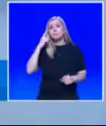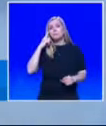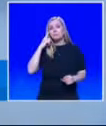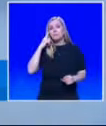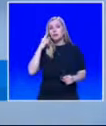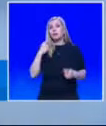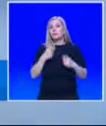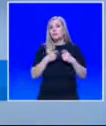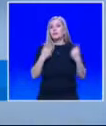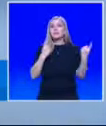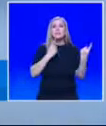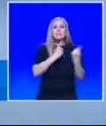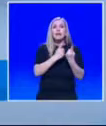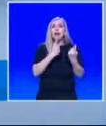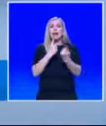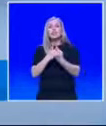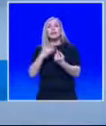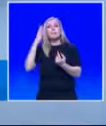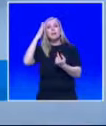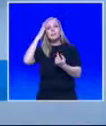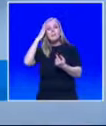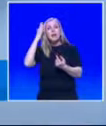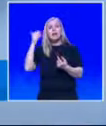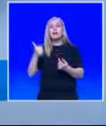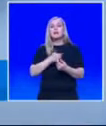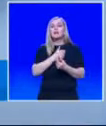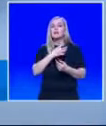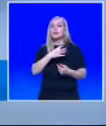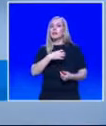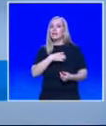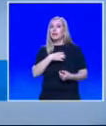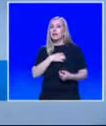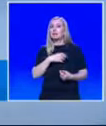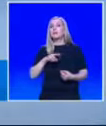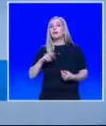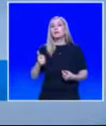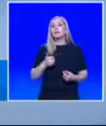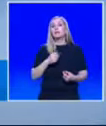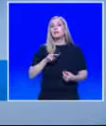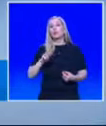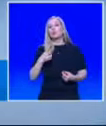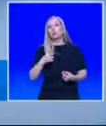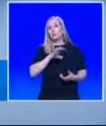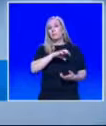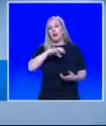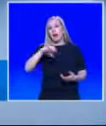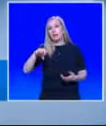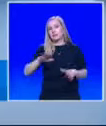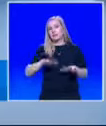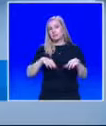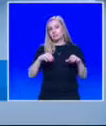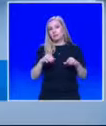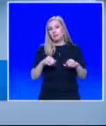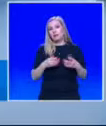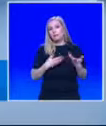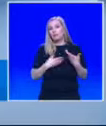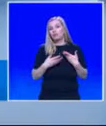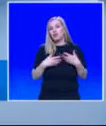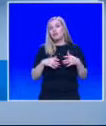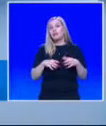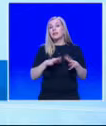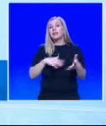че направих срещи с премиера, с лидера на ГЕРБ, с лидерите на другите партии в парламента по отношение на демографската политика,